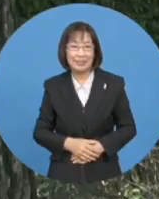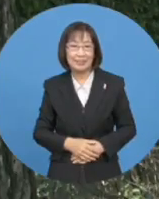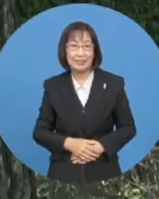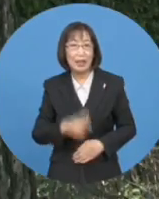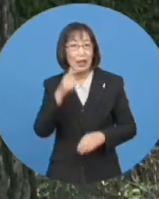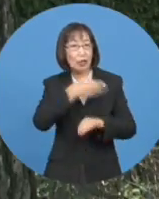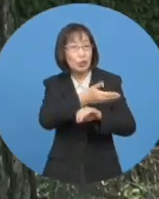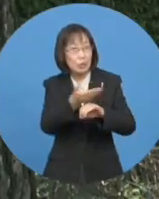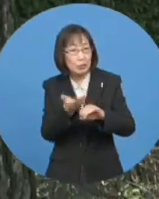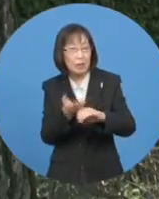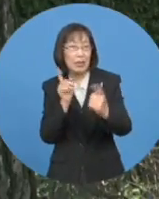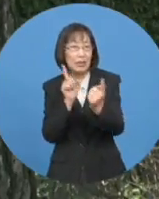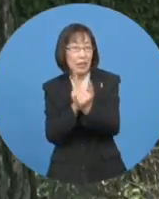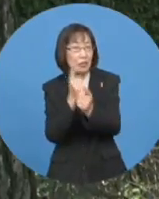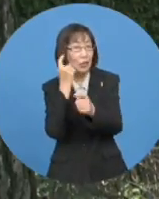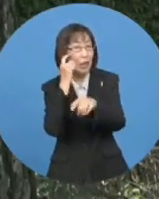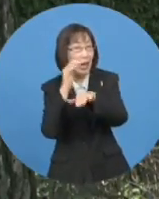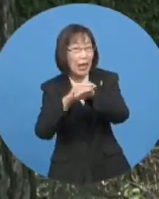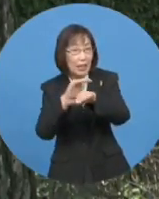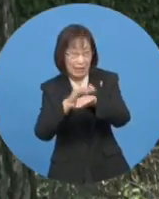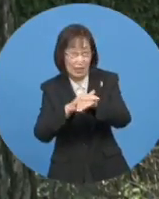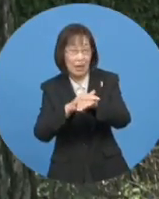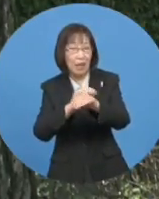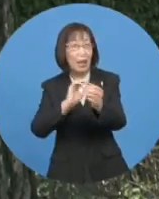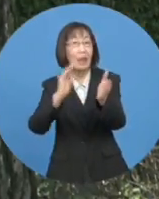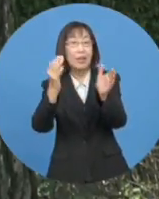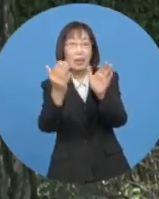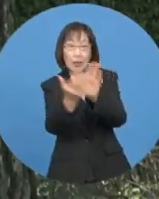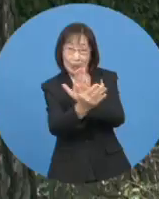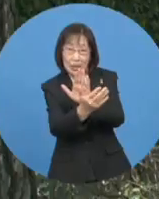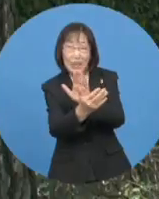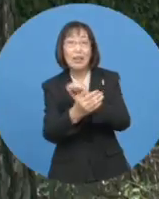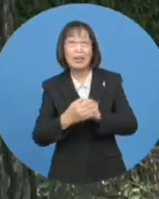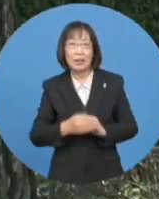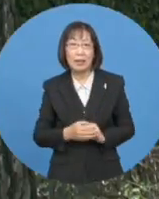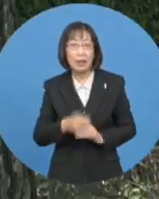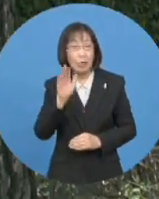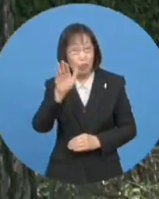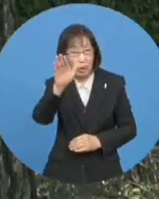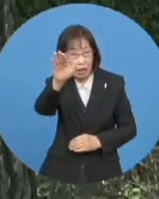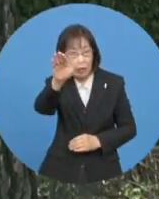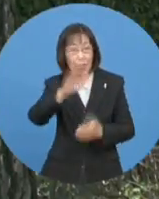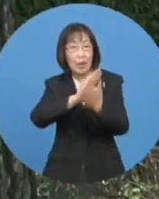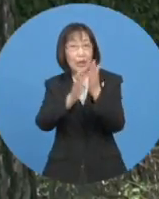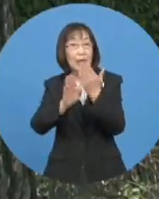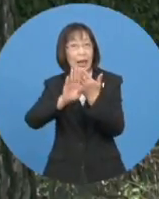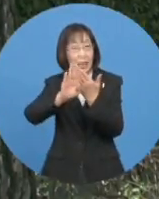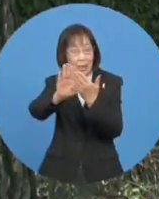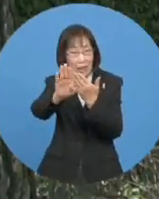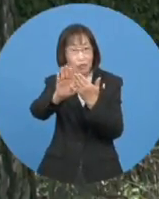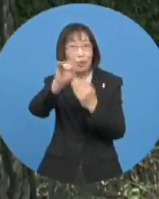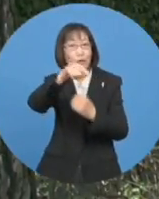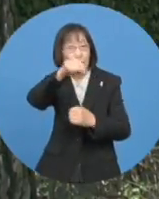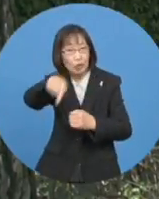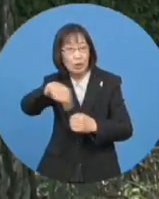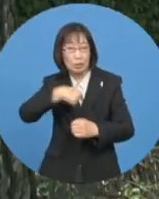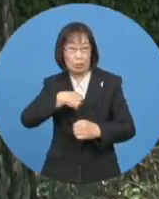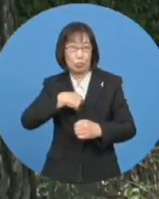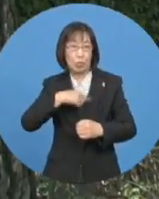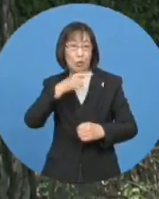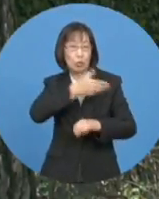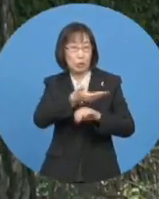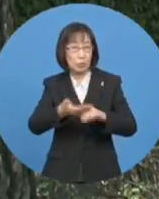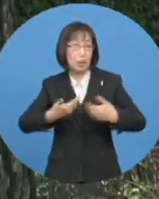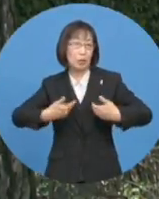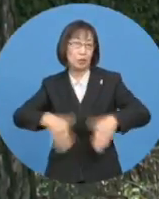徳島に対する考え方っていうのがすごく変わって、これからは県外の人にも僕は徳島出身なんだっていうの